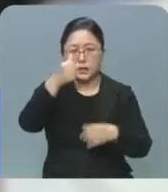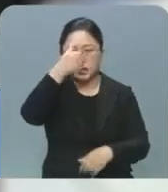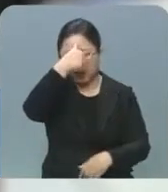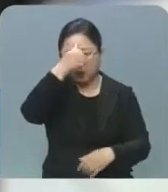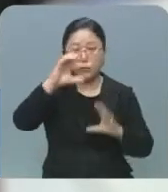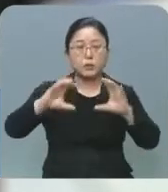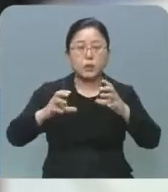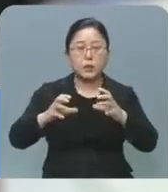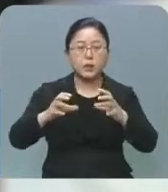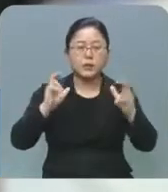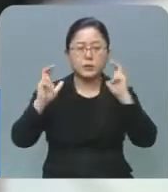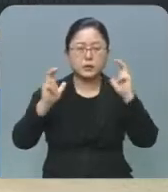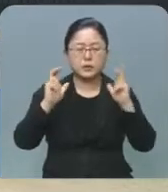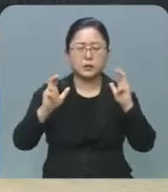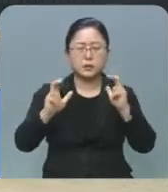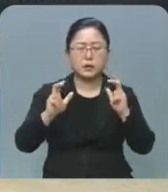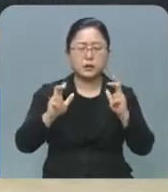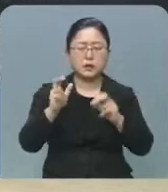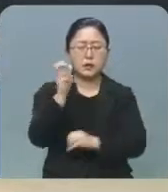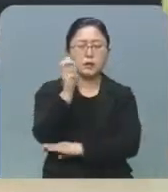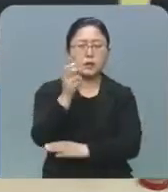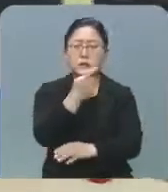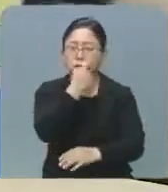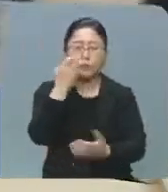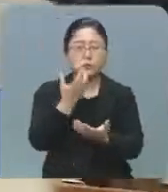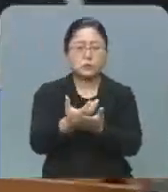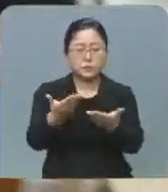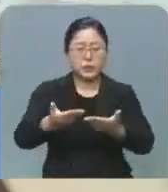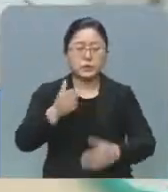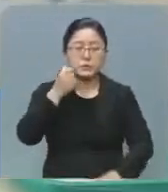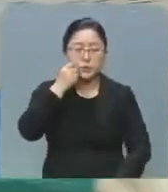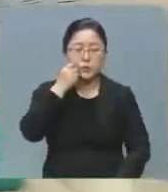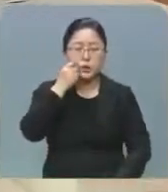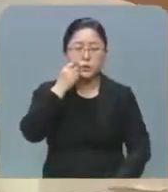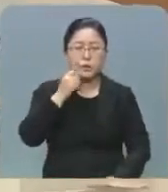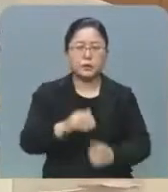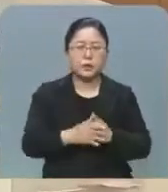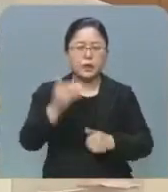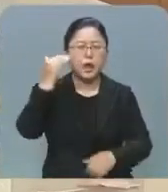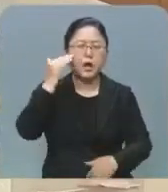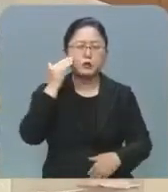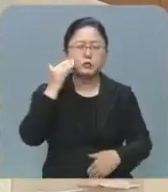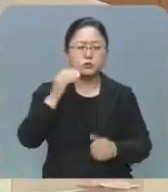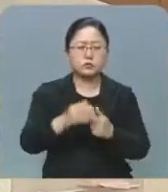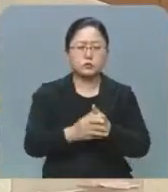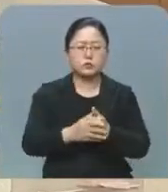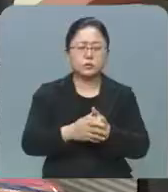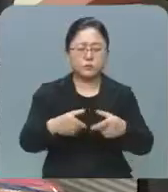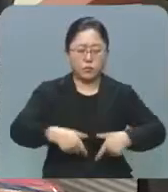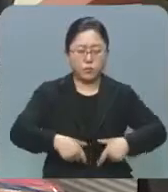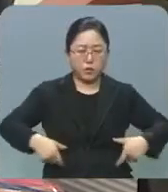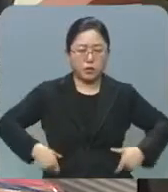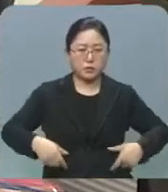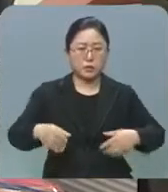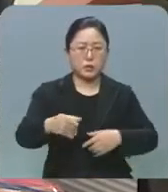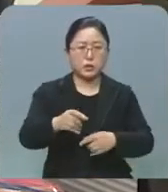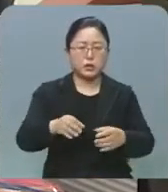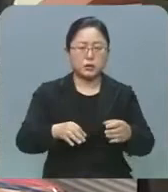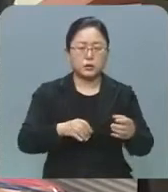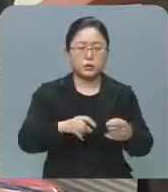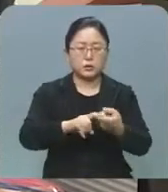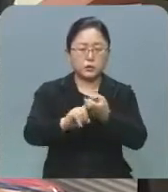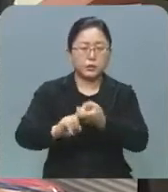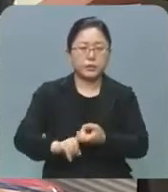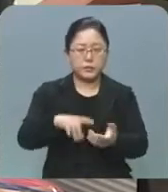수출하는 지역 기업이 제때 원산지 증명서를 발급받지 못할 경우 한국-인도 포괄적 경제 동반자 협정에